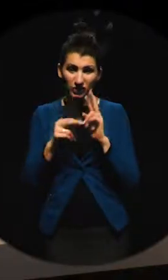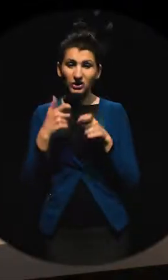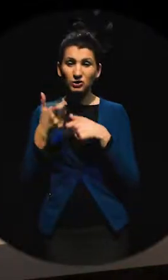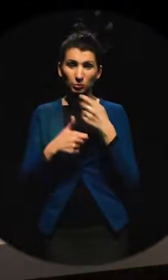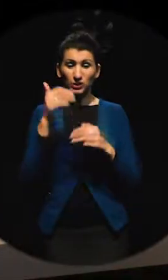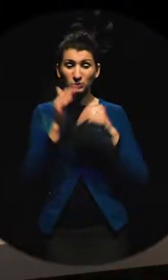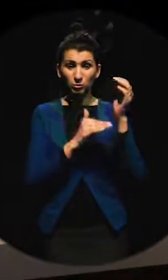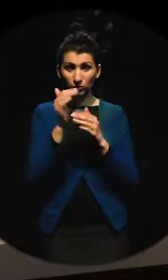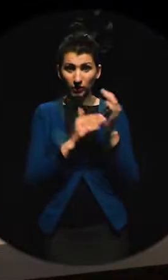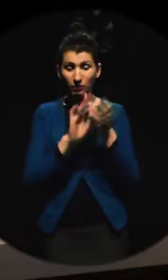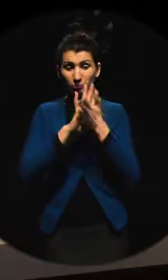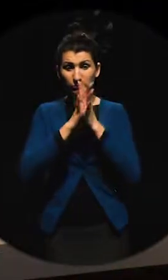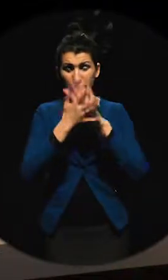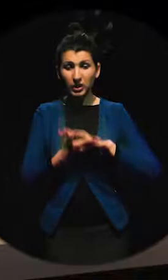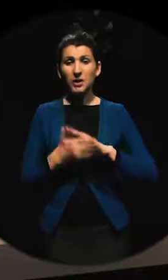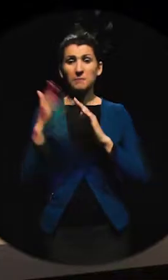mieszkania dostosowane